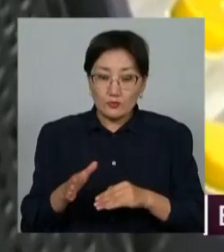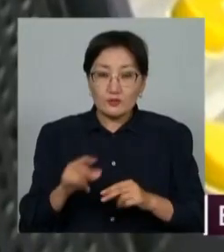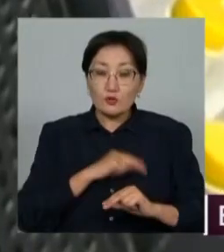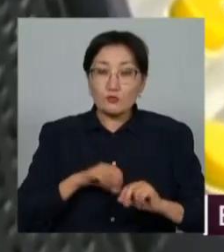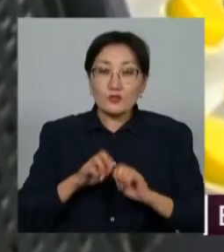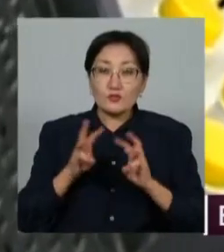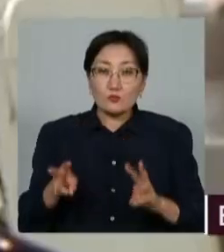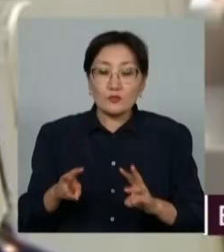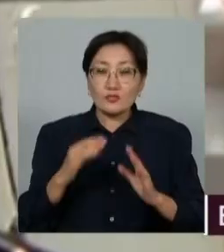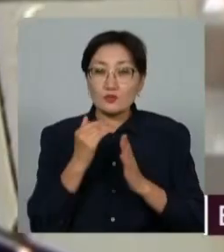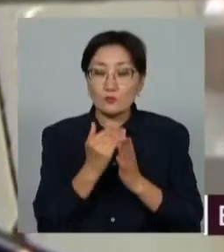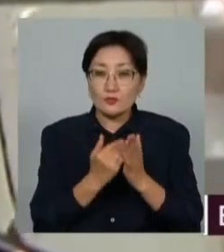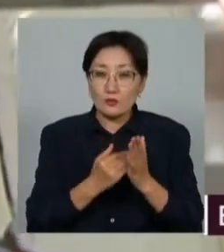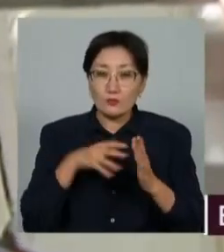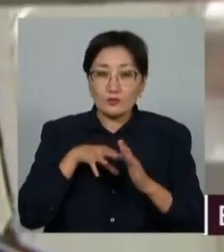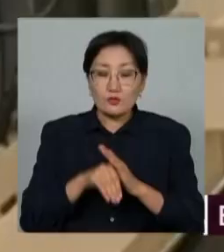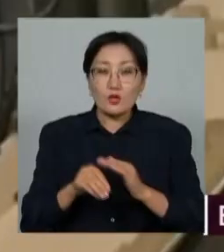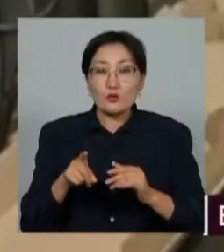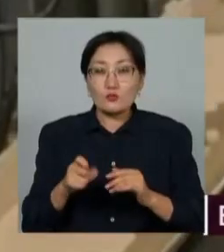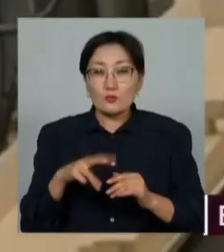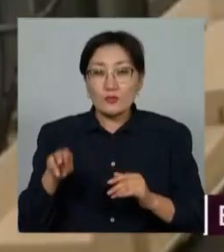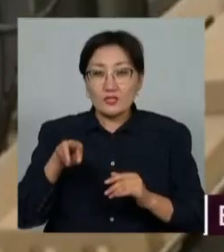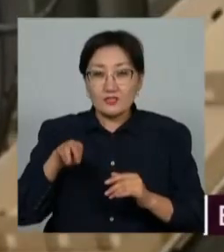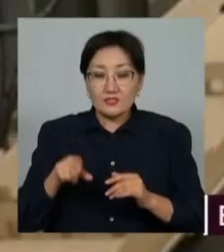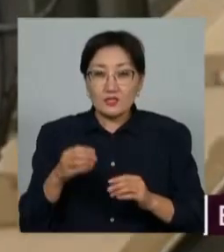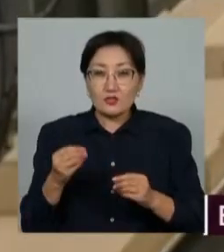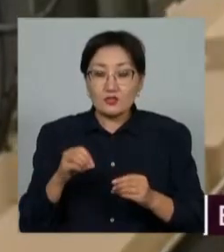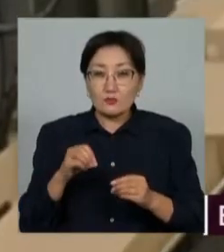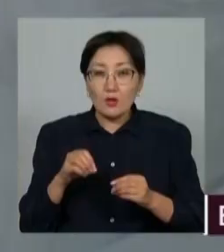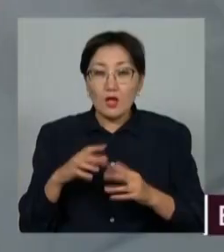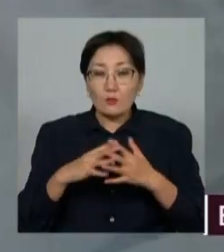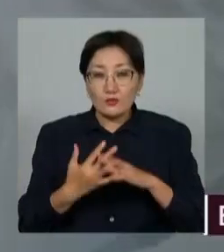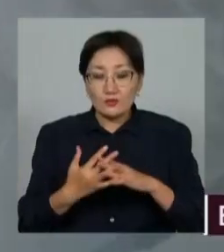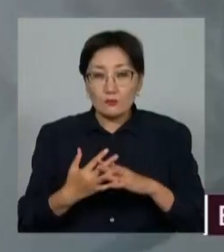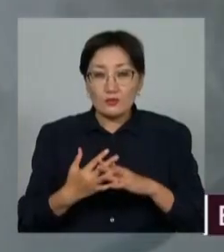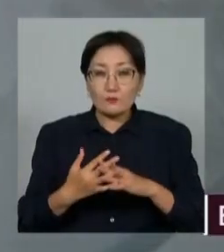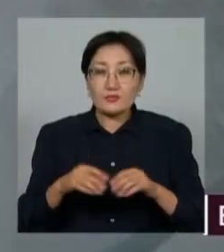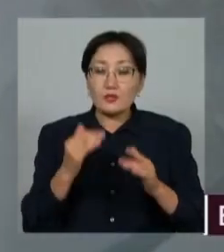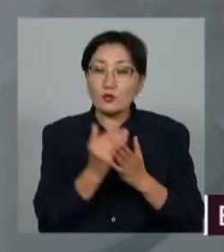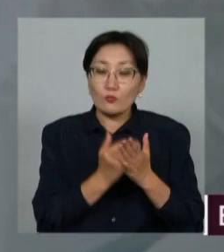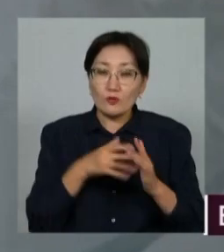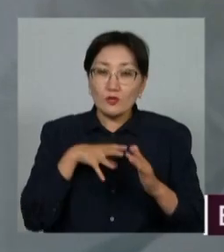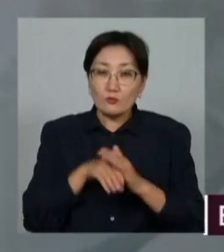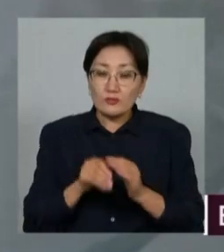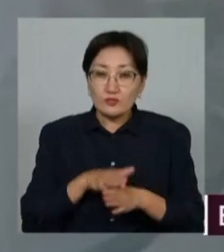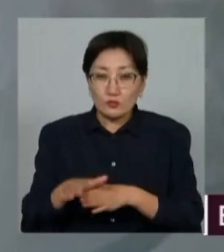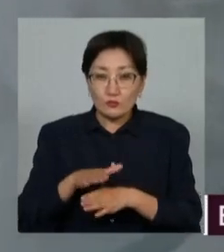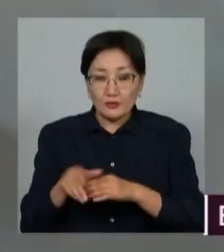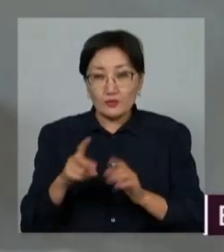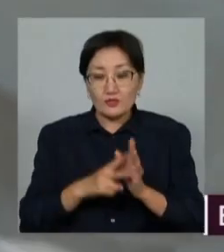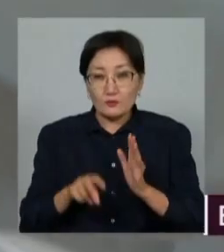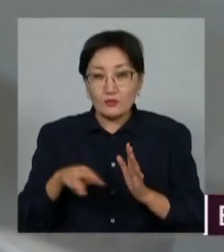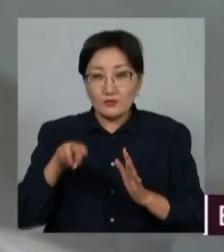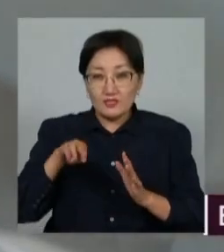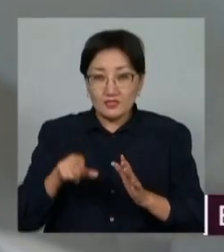Еңбекпен қамтудың жол картасы аясында 100 миллиардқа жуық теңге, ауыл ел бесігі бағдарламасын жүзеге асыруға 70